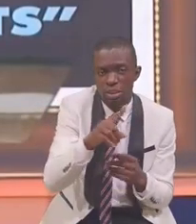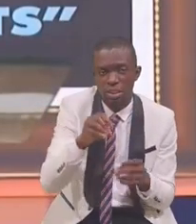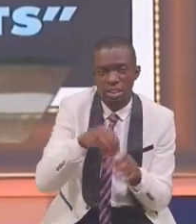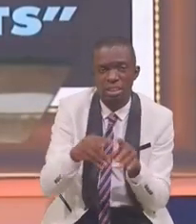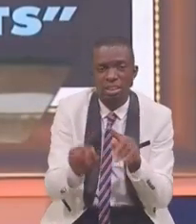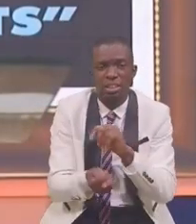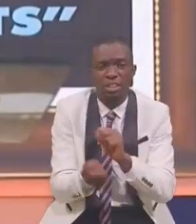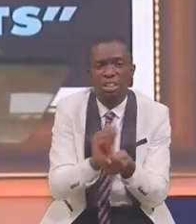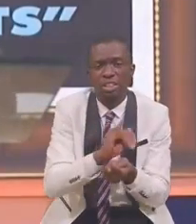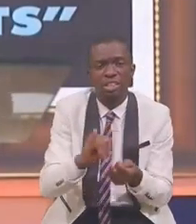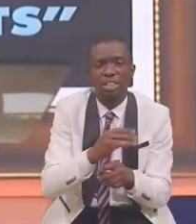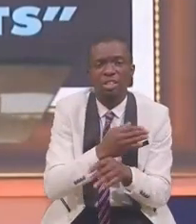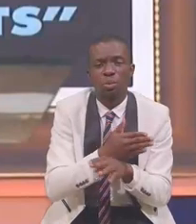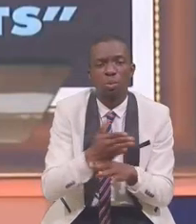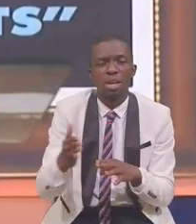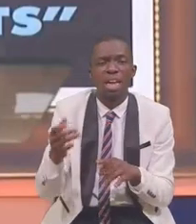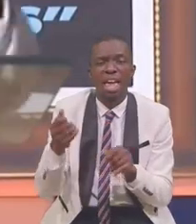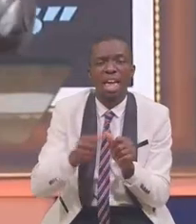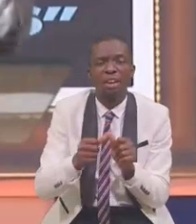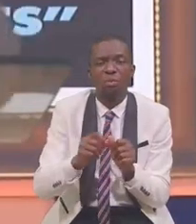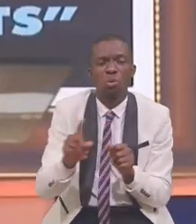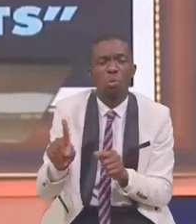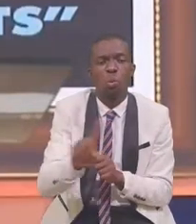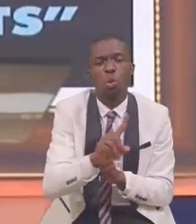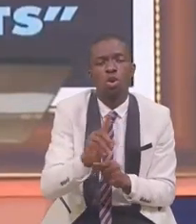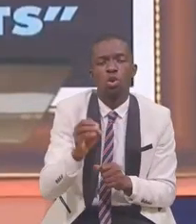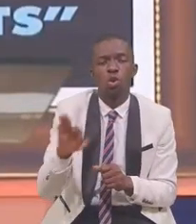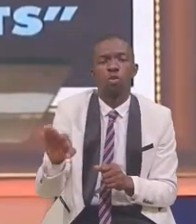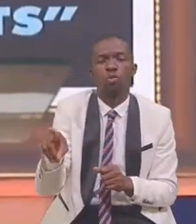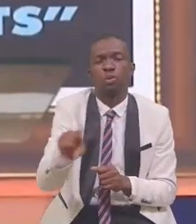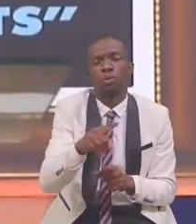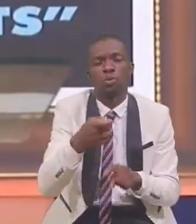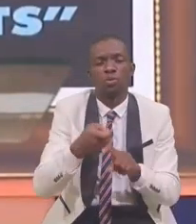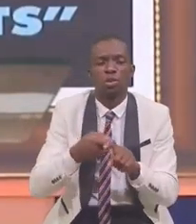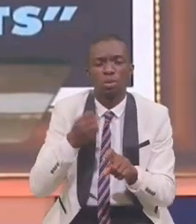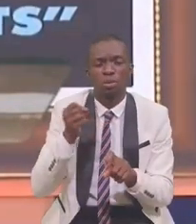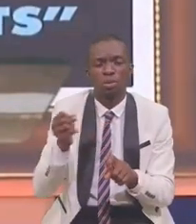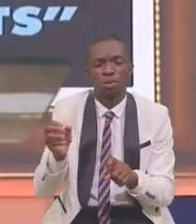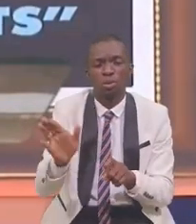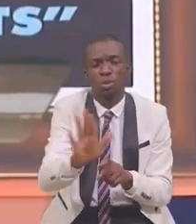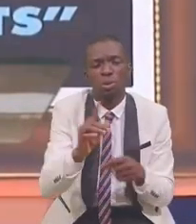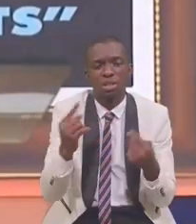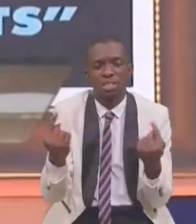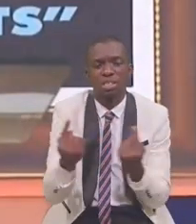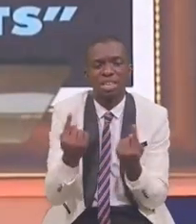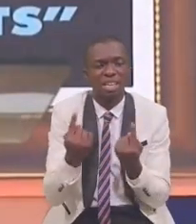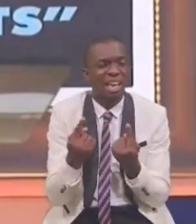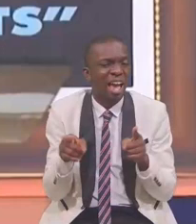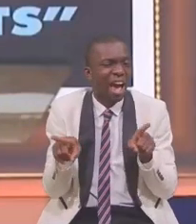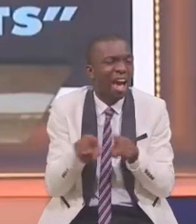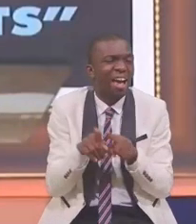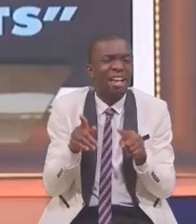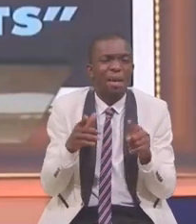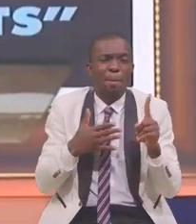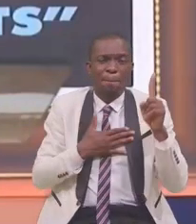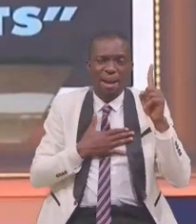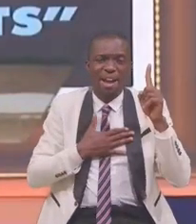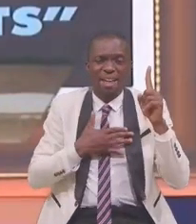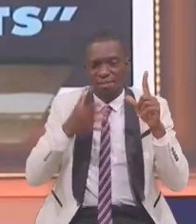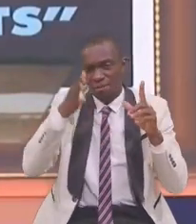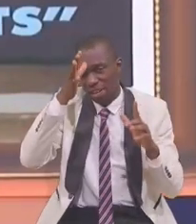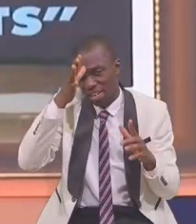ses iniquités. Dit que comme mon père m'a envoyé, il l'a envoyé faire quoi? Il l'a envoyé